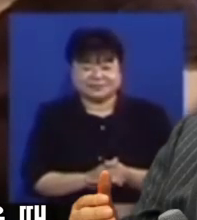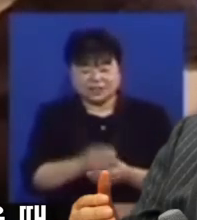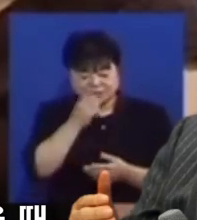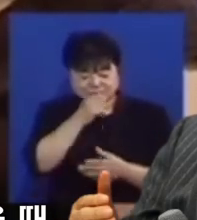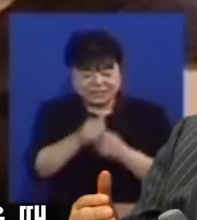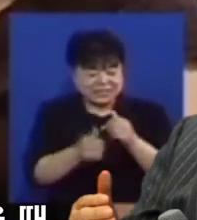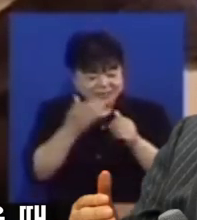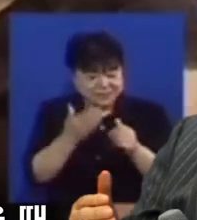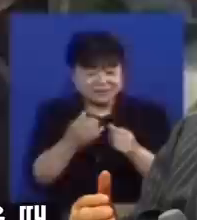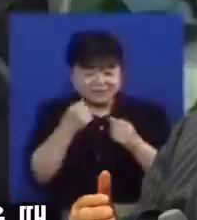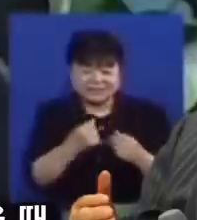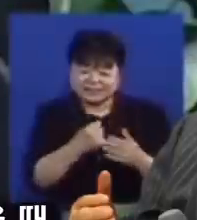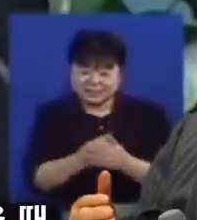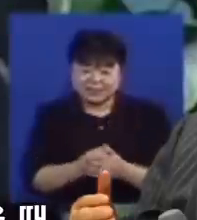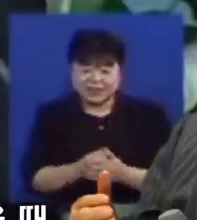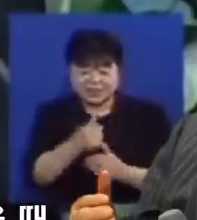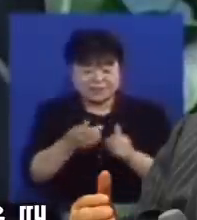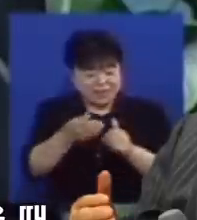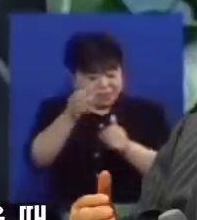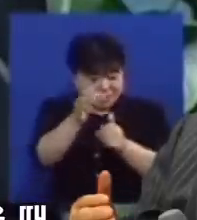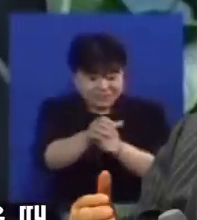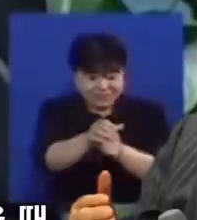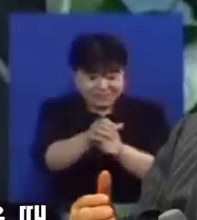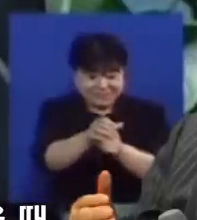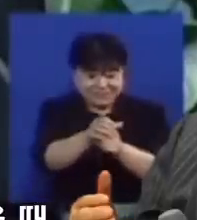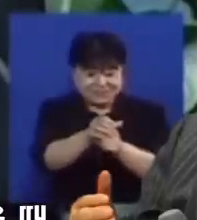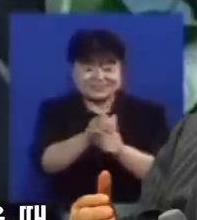좋으신 하나님이기 때문에 하나님께 내가 맡길 수가 있는 것입니다.